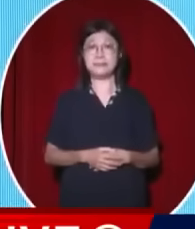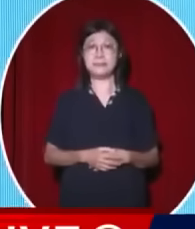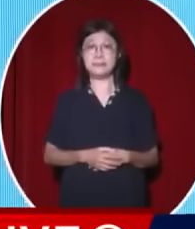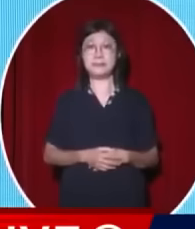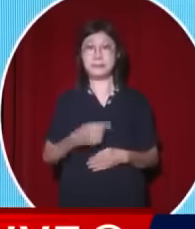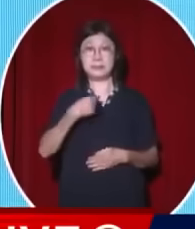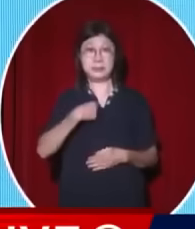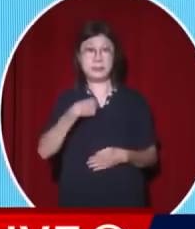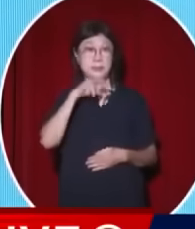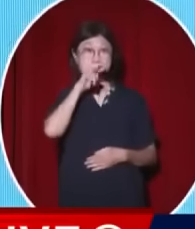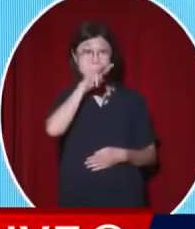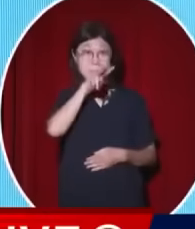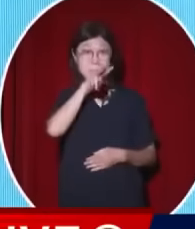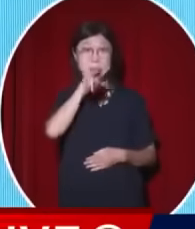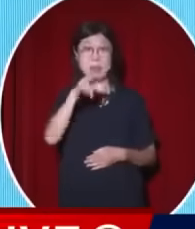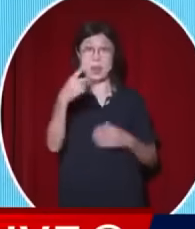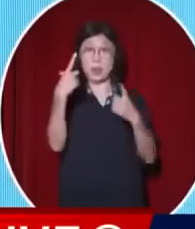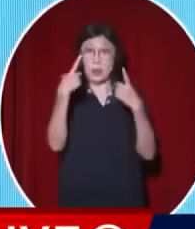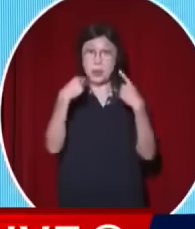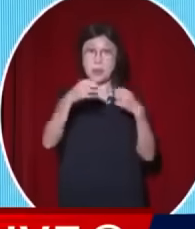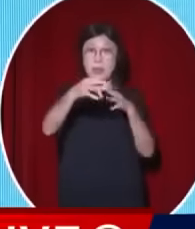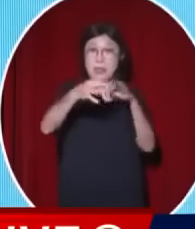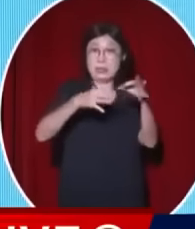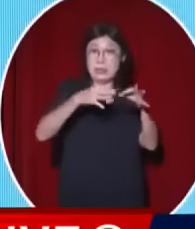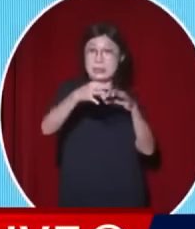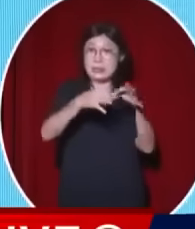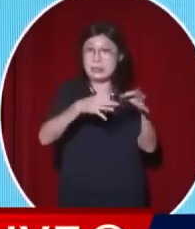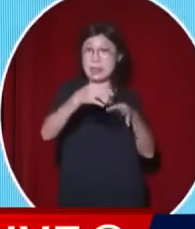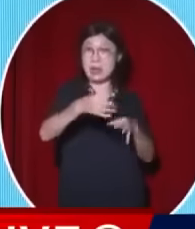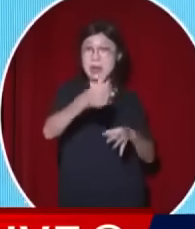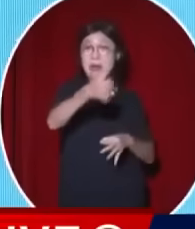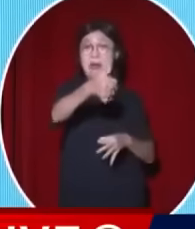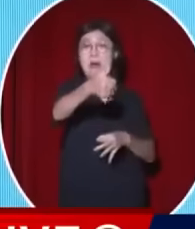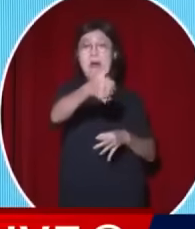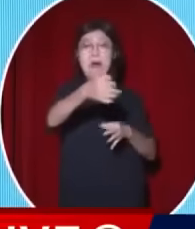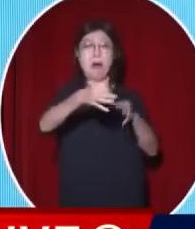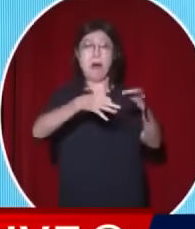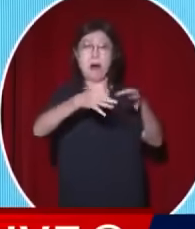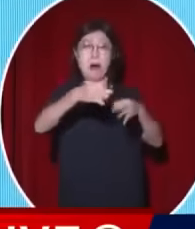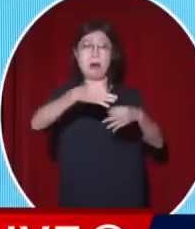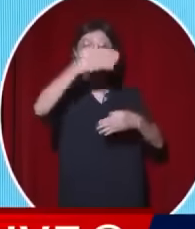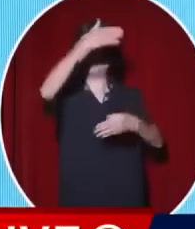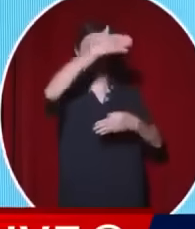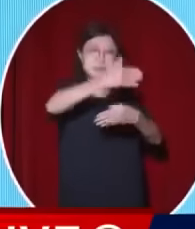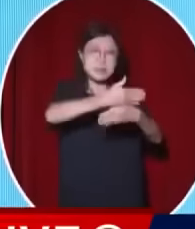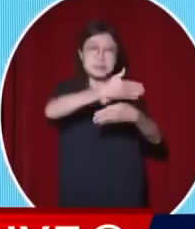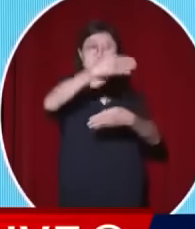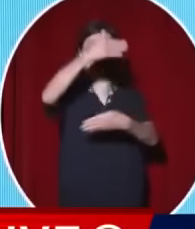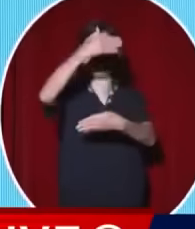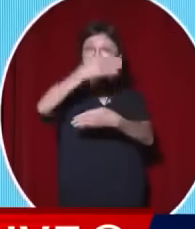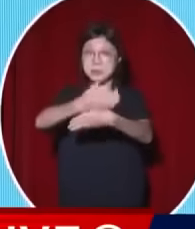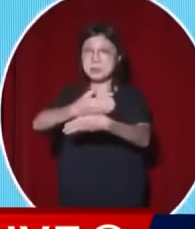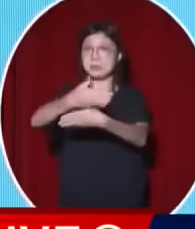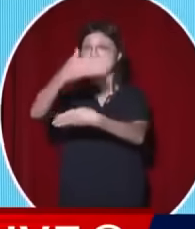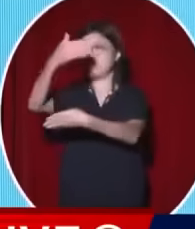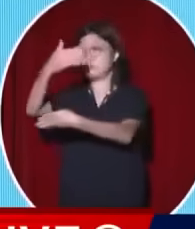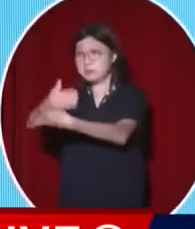我看到原本生意兴隆的老店铁门一家一家拉